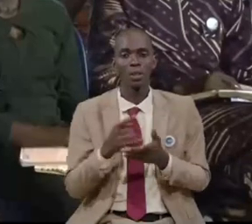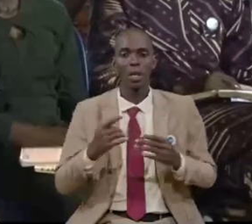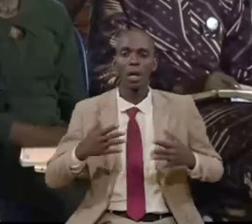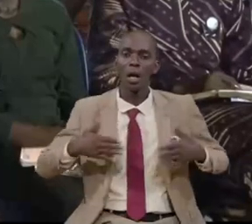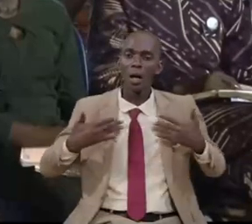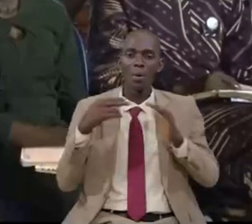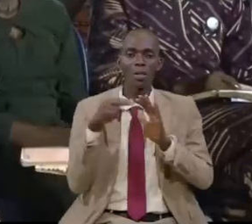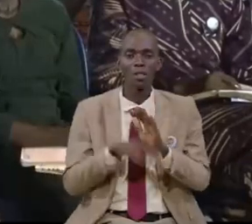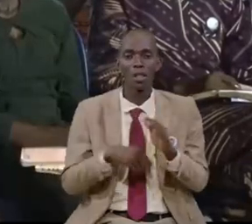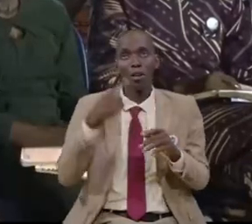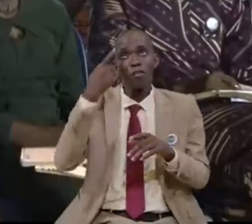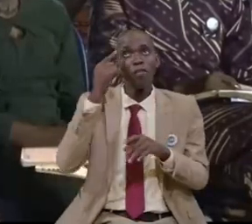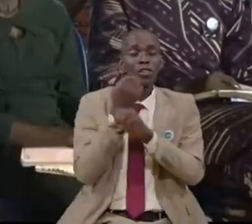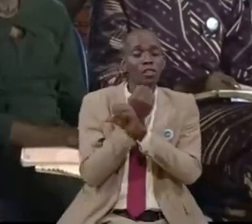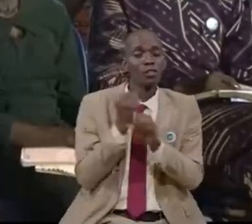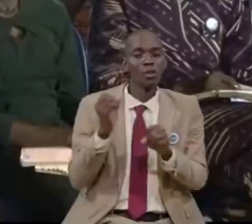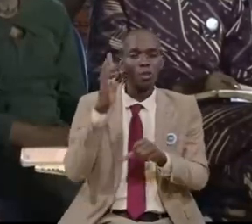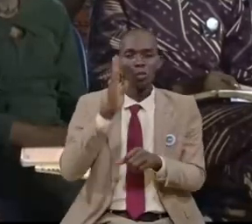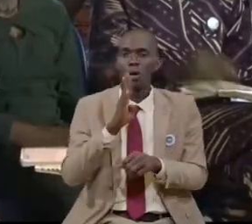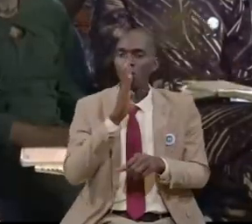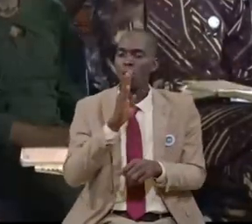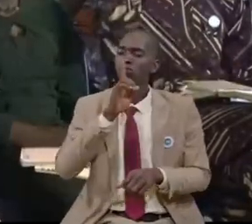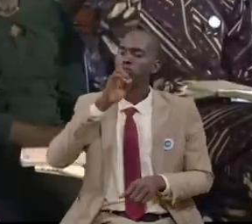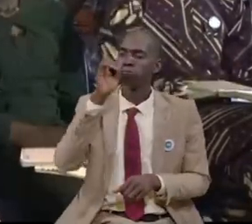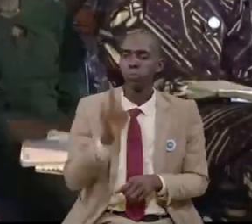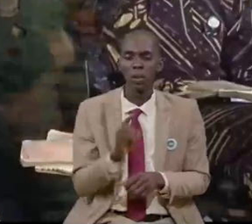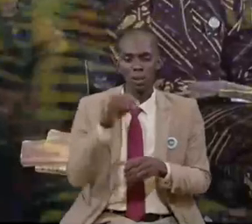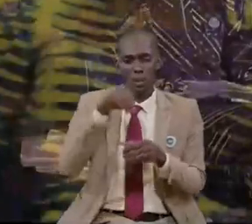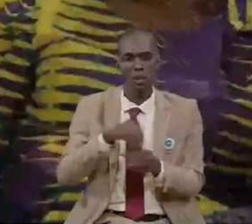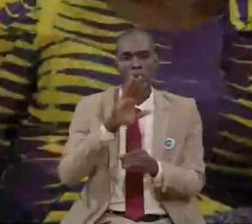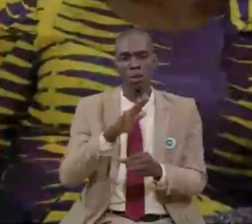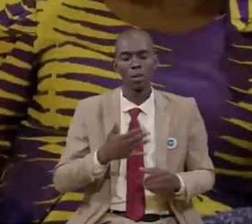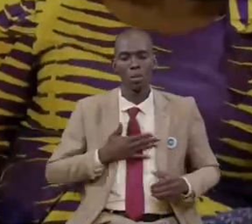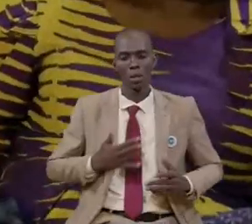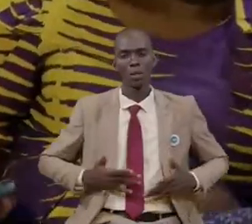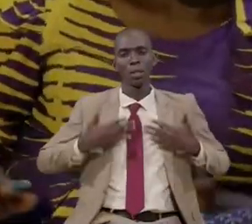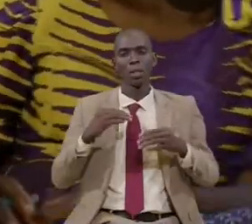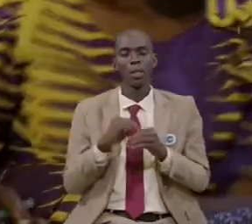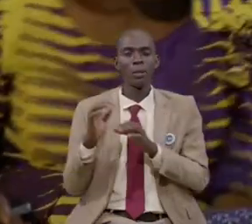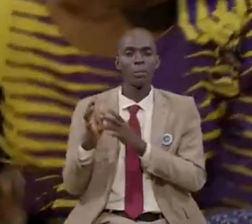salut se réalise dans chaque vie au nom de Jésus.